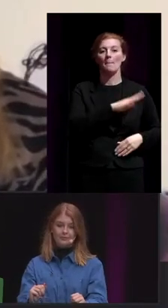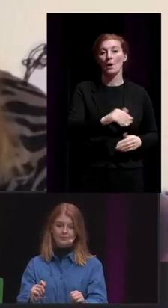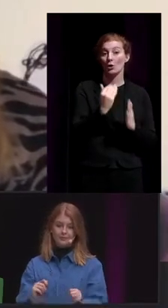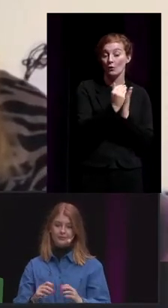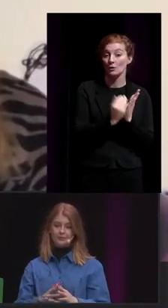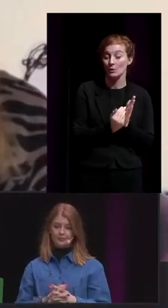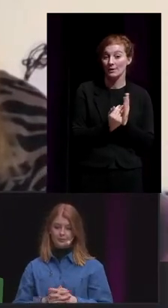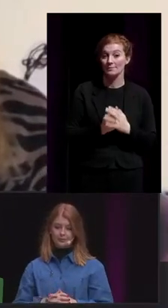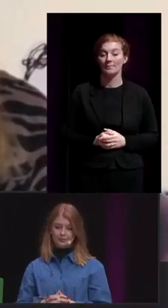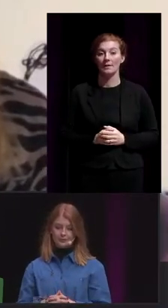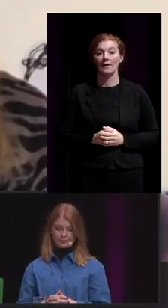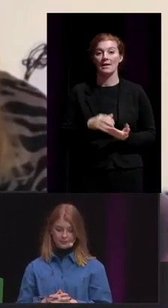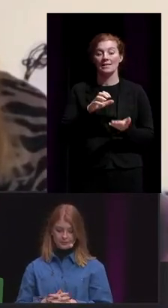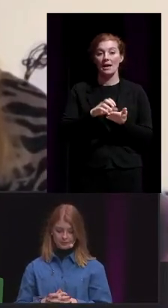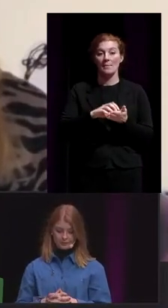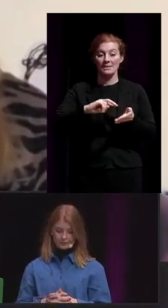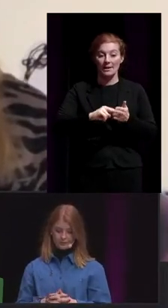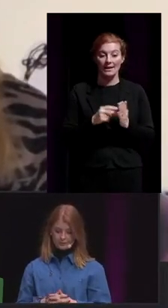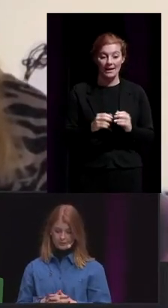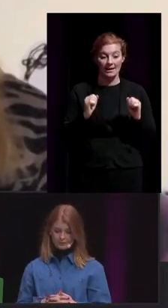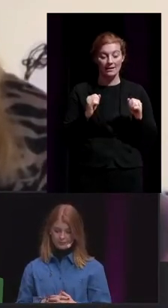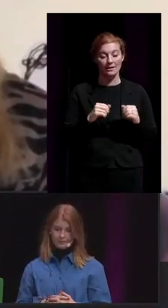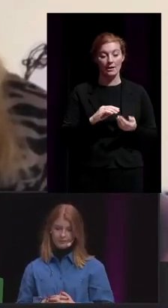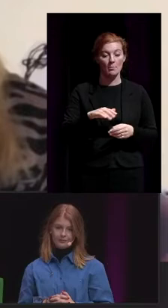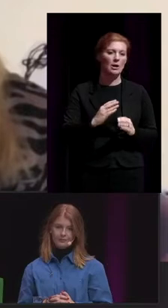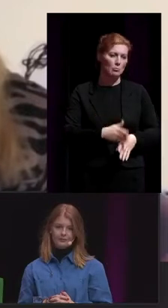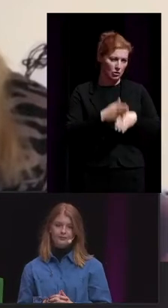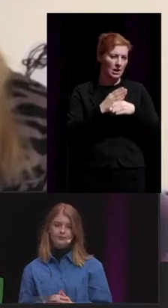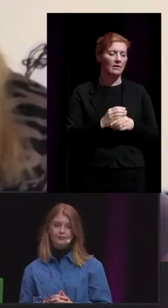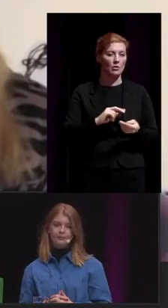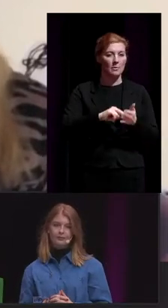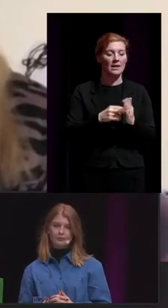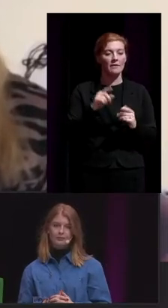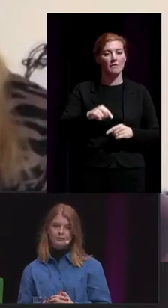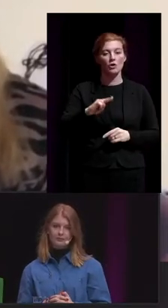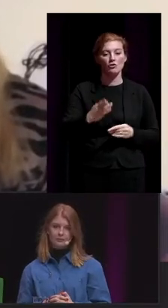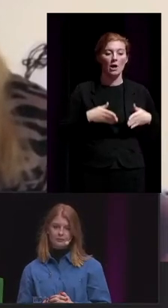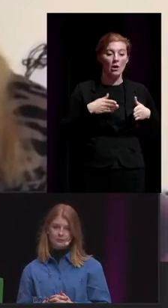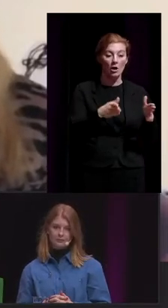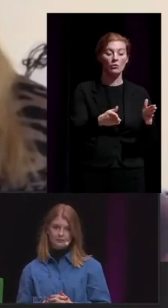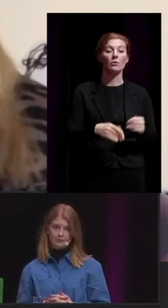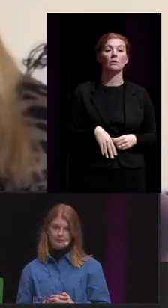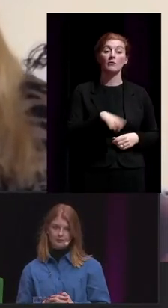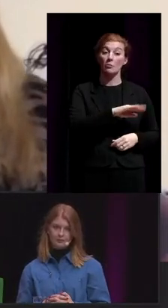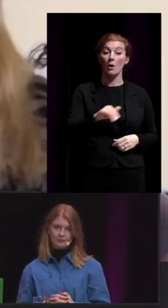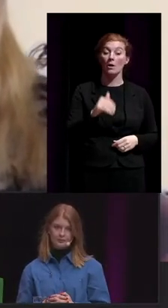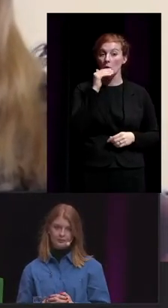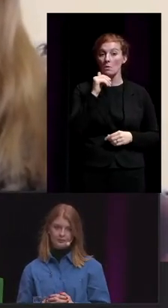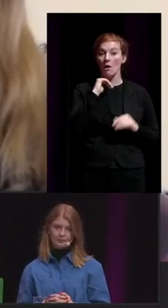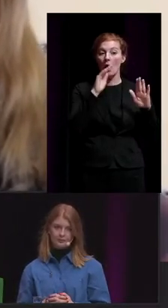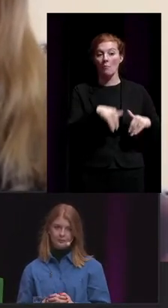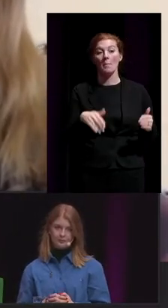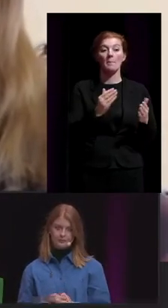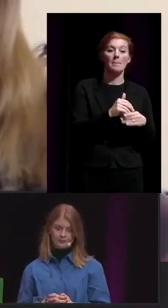I samhällsbyggnad ska vi planera nya gator. Där har barn och unga varit med. Och det på ett nytt sätt upplever jag de senaste